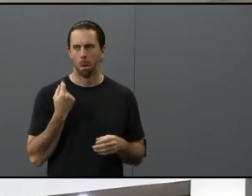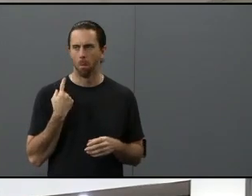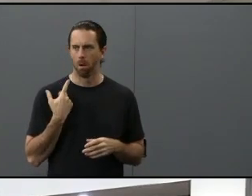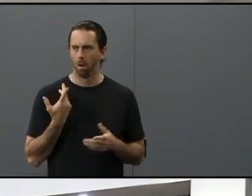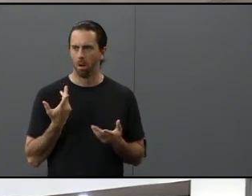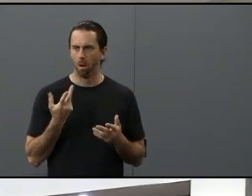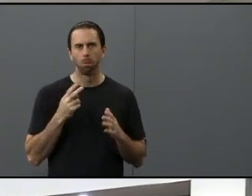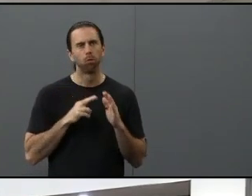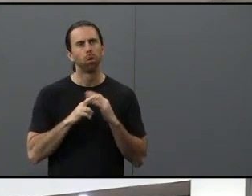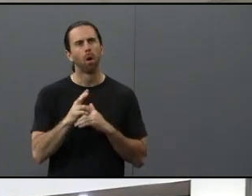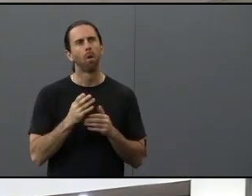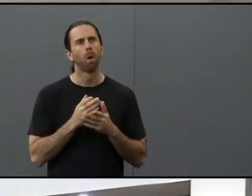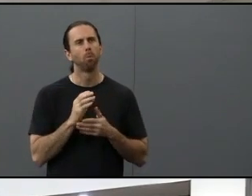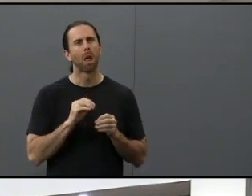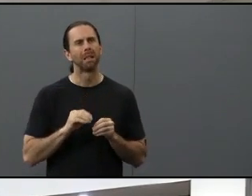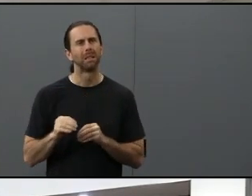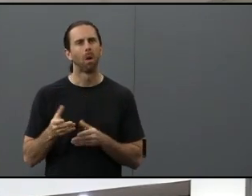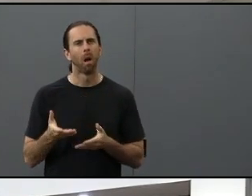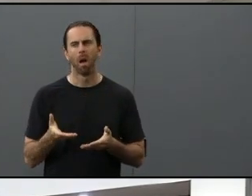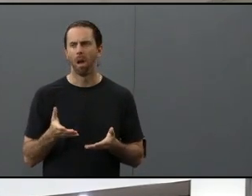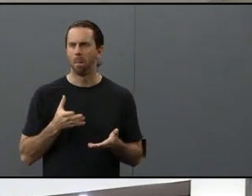projet des dro de mutation